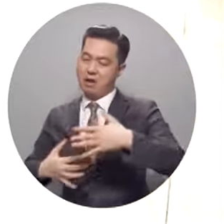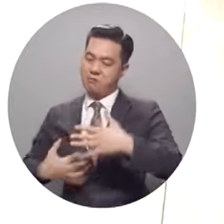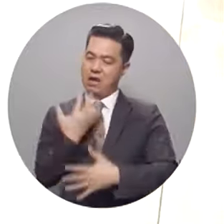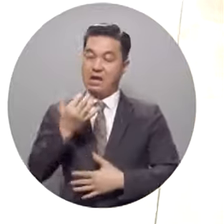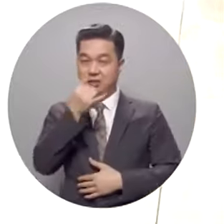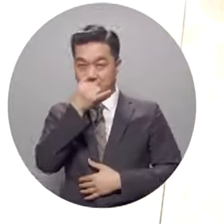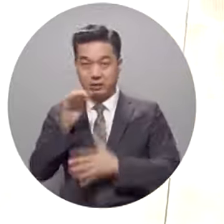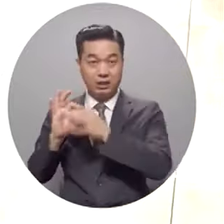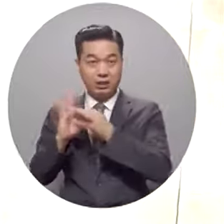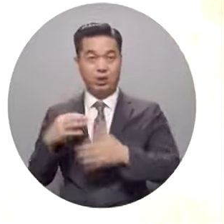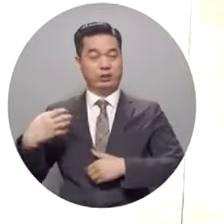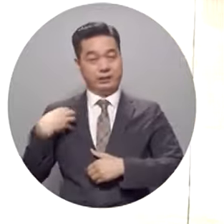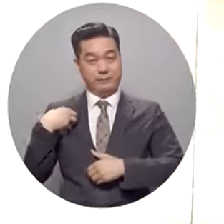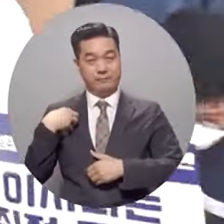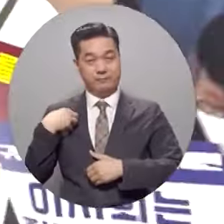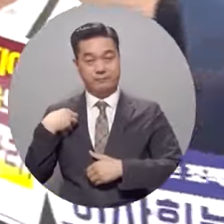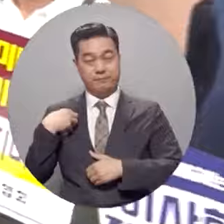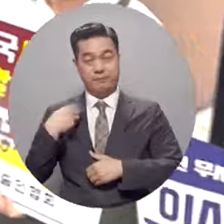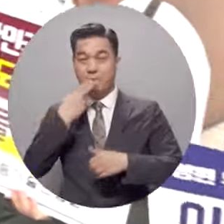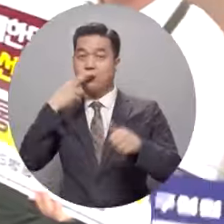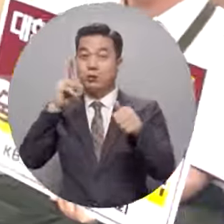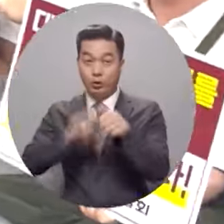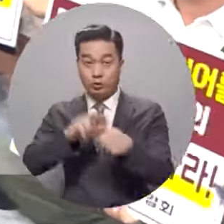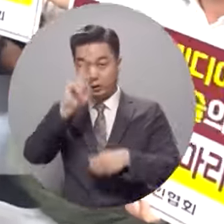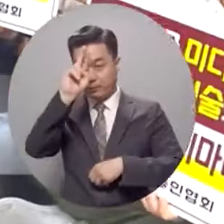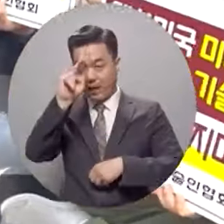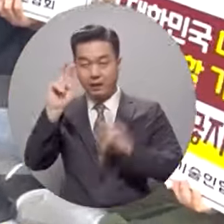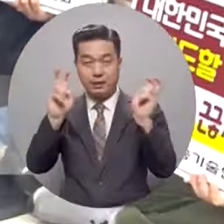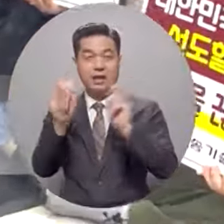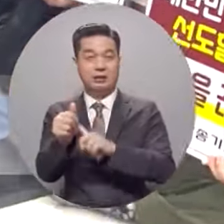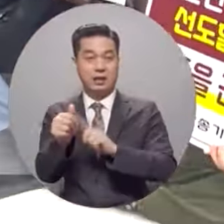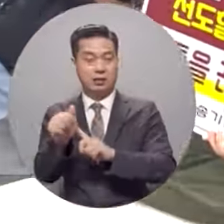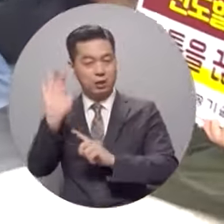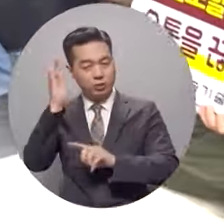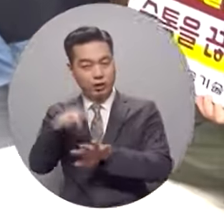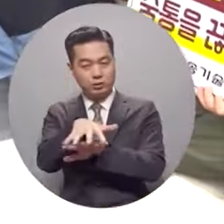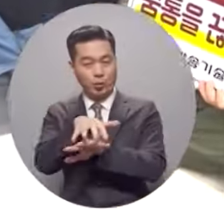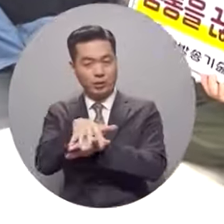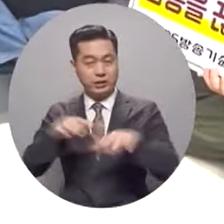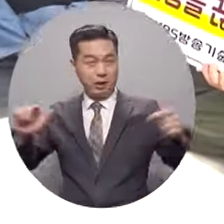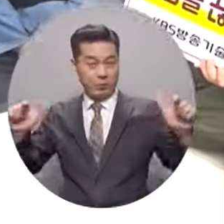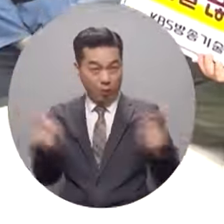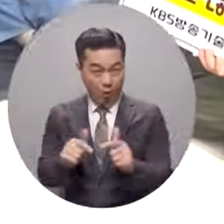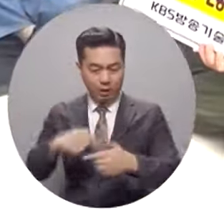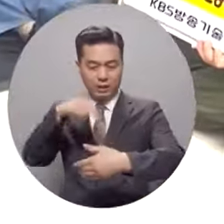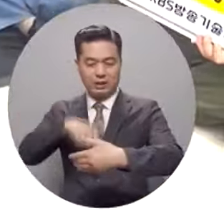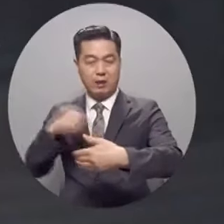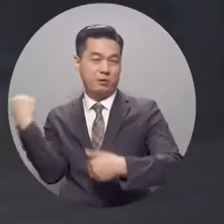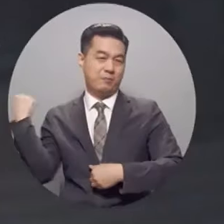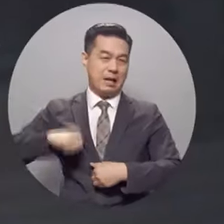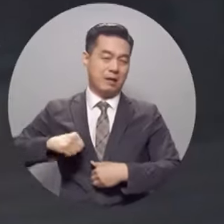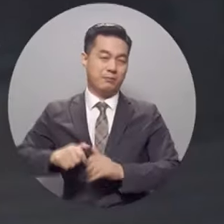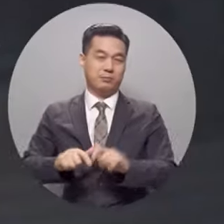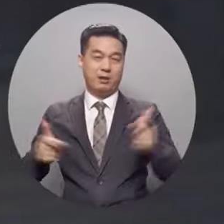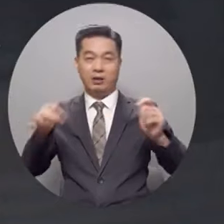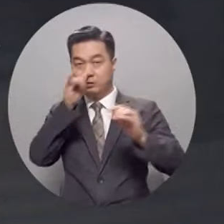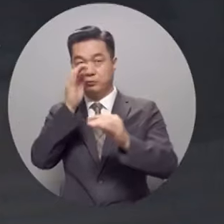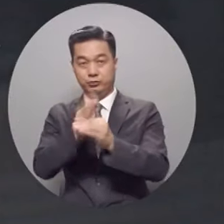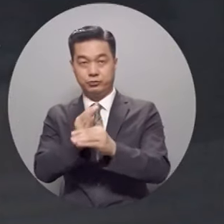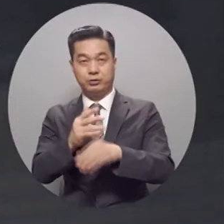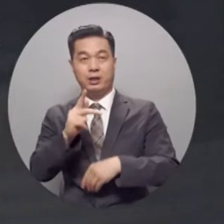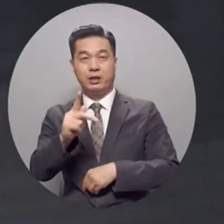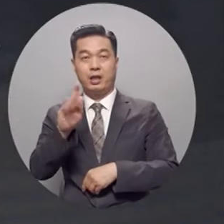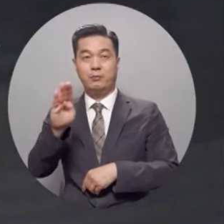도전에 나선 박사장이 최근 대규모 조직 개편을 밀어붙이자 내부 반발은 커지고 있습니다 KBS